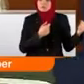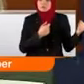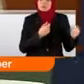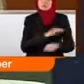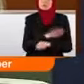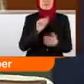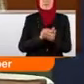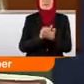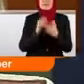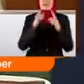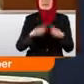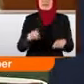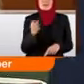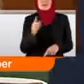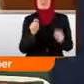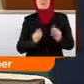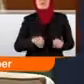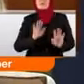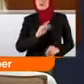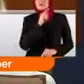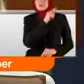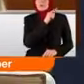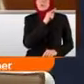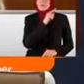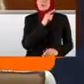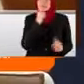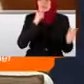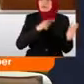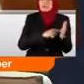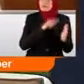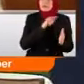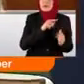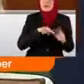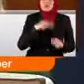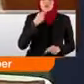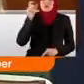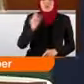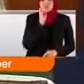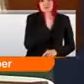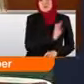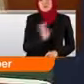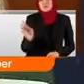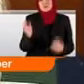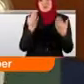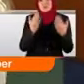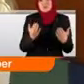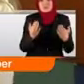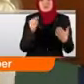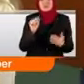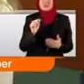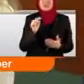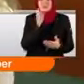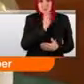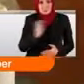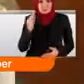hesabını yönetmeli Çünkü o kişinin amacı Arzum Koyuncu dolandırmak the ve o dolandırıcı bununla da yetinmedi Arzum